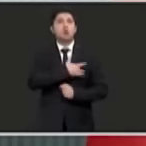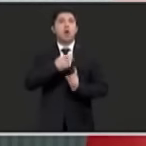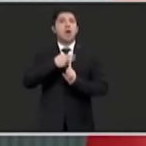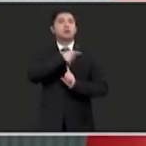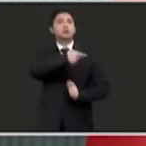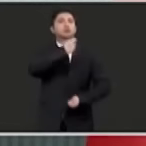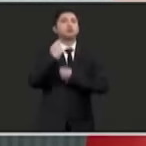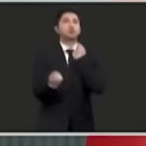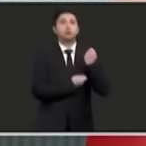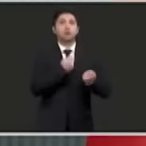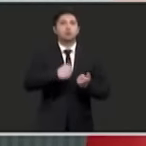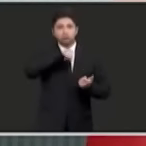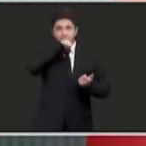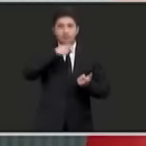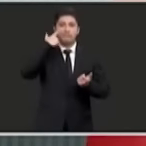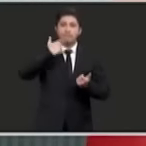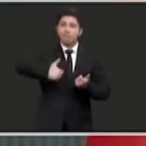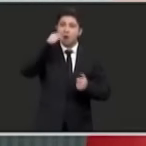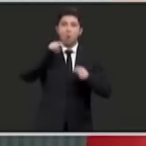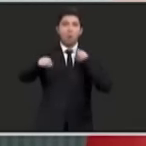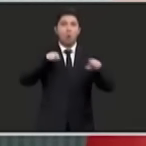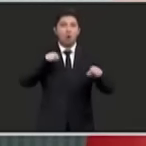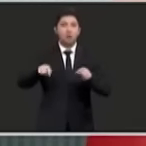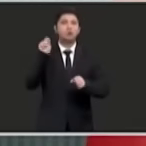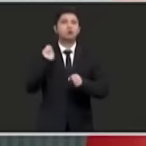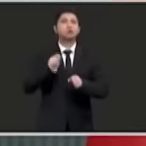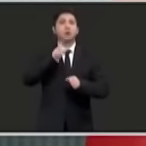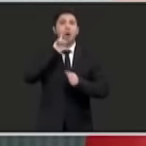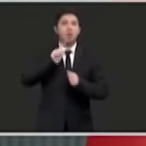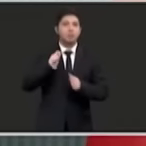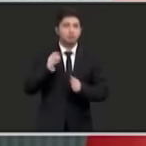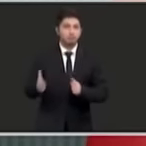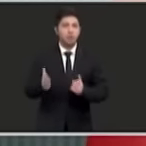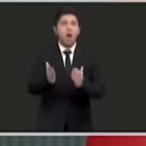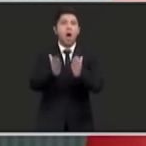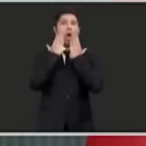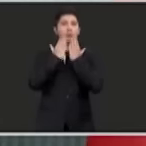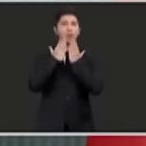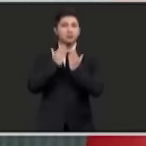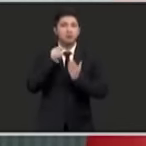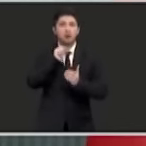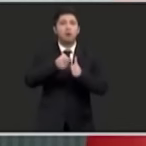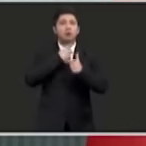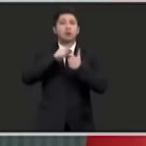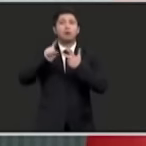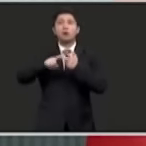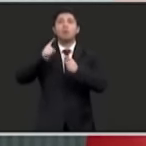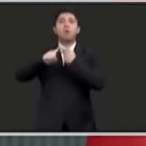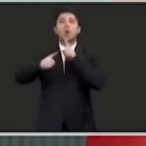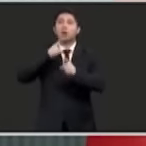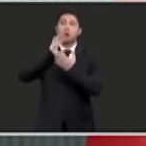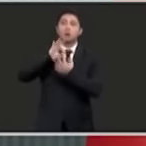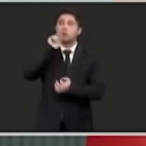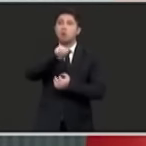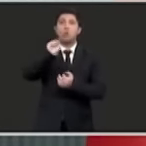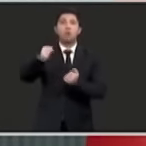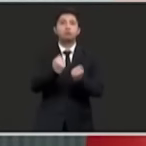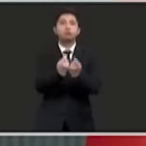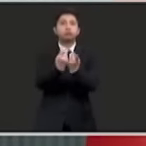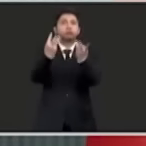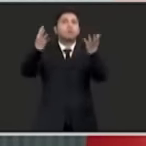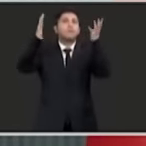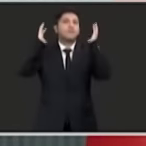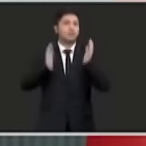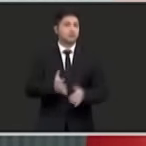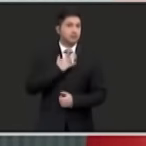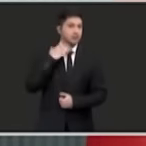λίγο οι απειλές αυτές. Γιατί τώρα, γι' αυτό μου κάνει εντύπωση χρονική συγκυρία. Τότε, αν θέλετε, μετά το πραξικόπημα στο οποίο